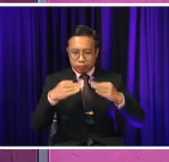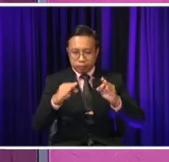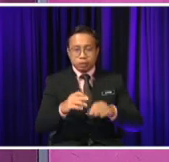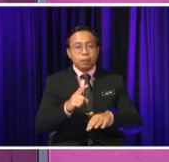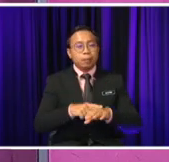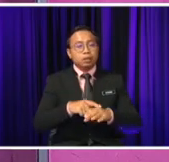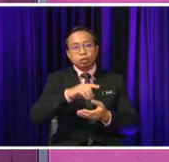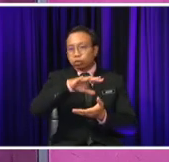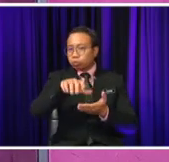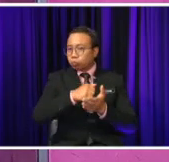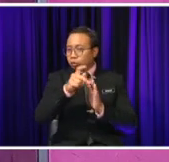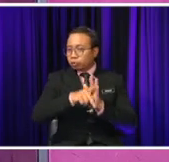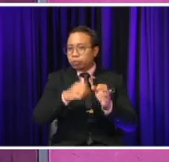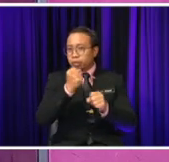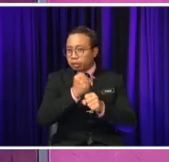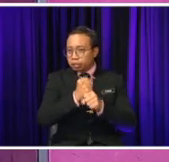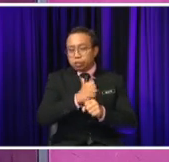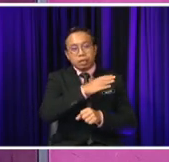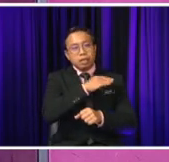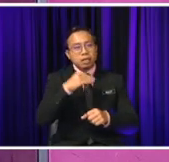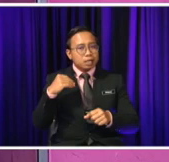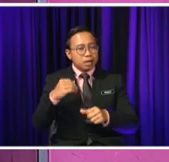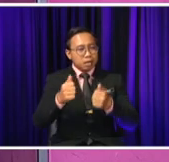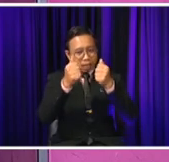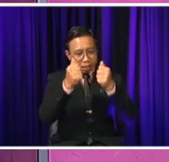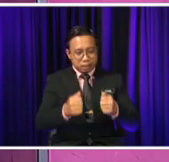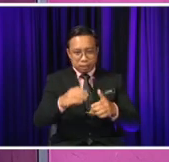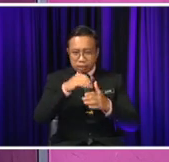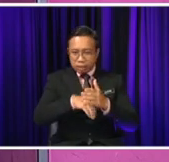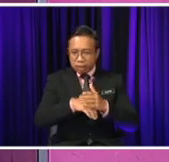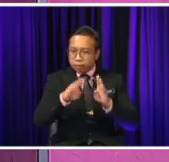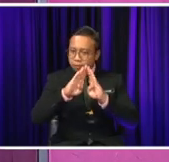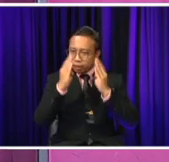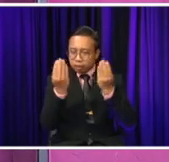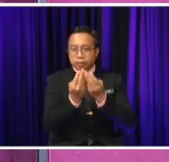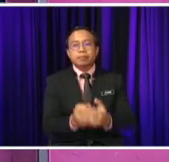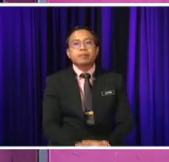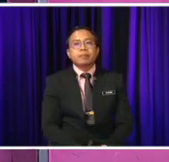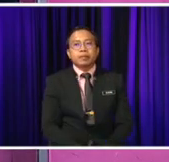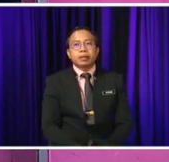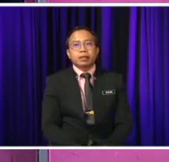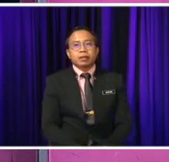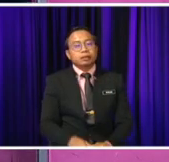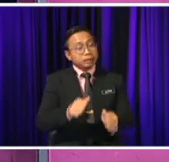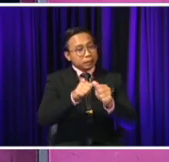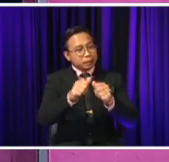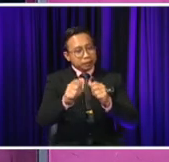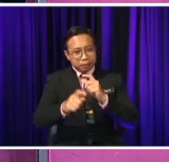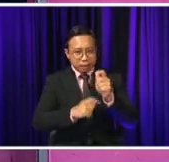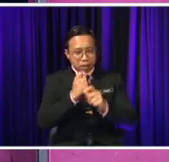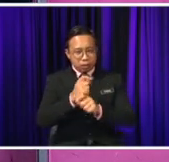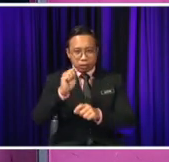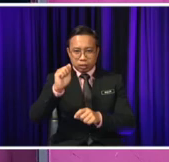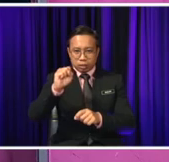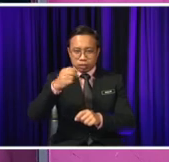kepada para pekerja dan juga ahli dalam persatuan dia selain daripada itu setiap tahun atau